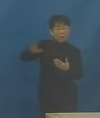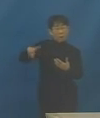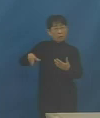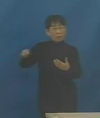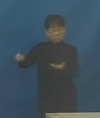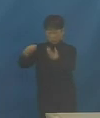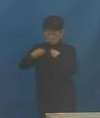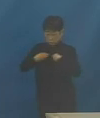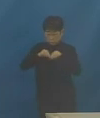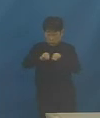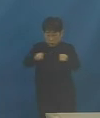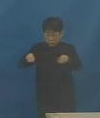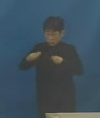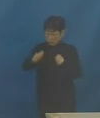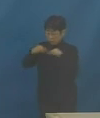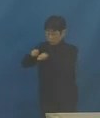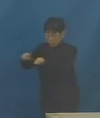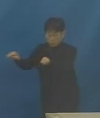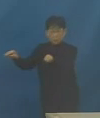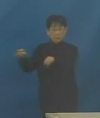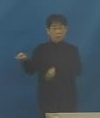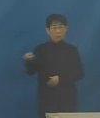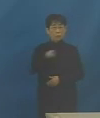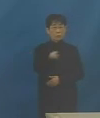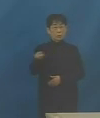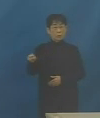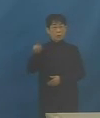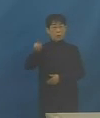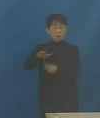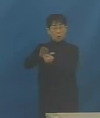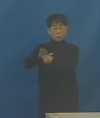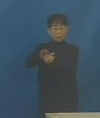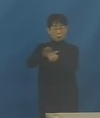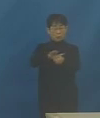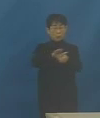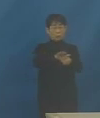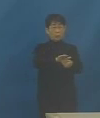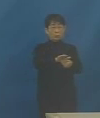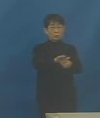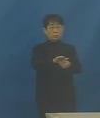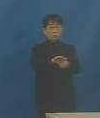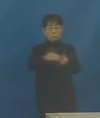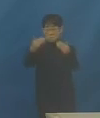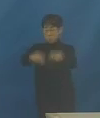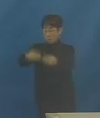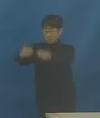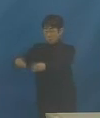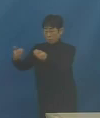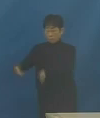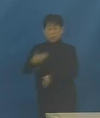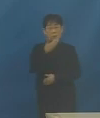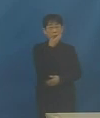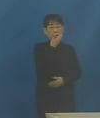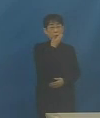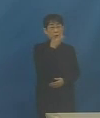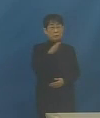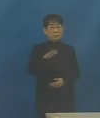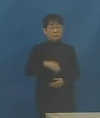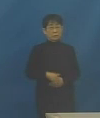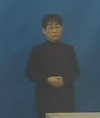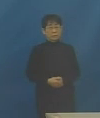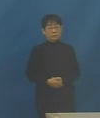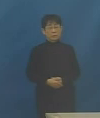さらに広げていくところをこれを止めていくとことが大事であるいますであのけっこうこれ